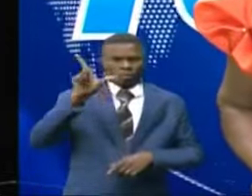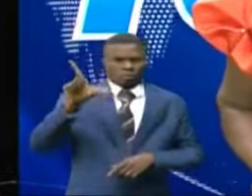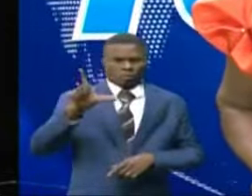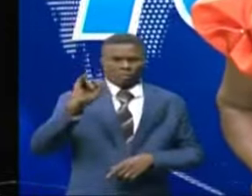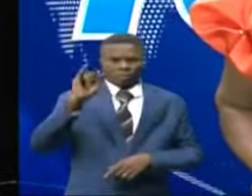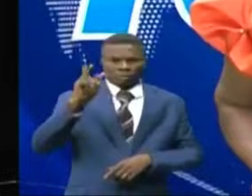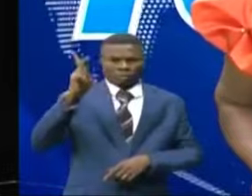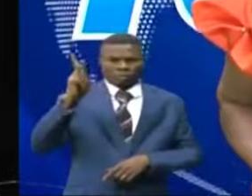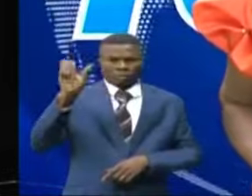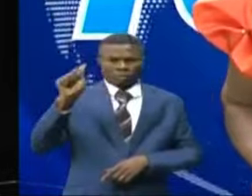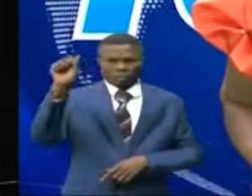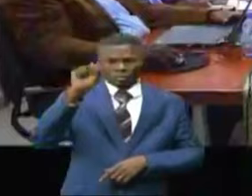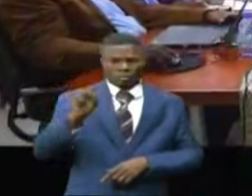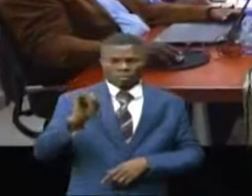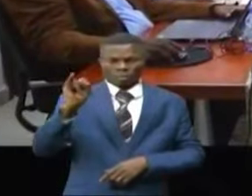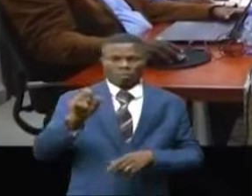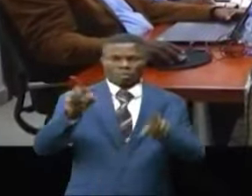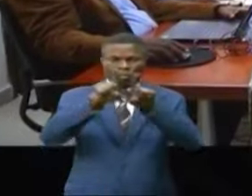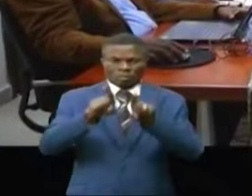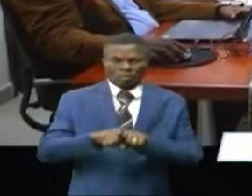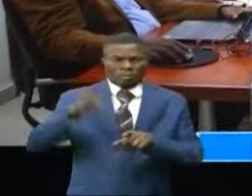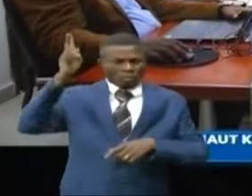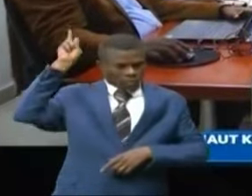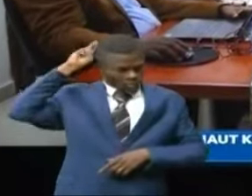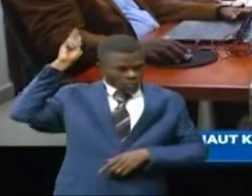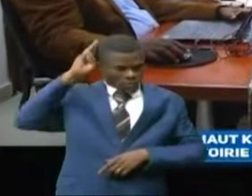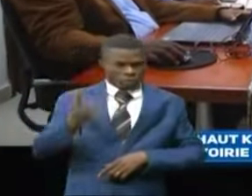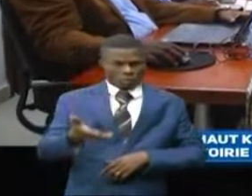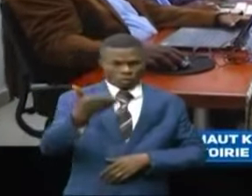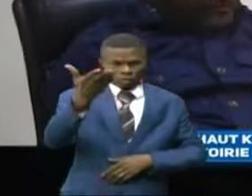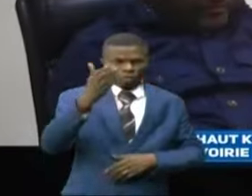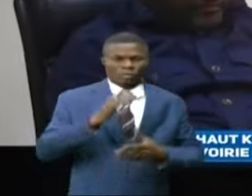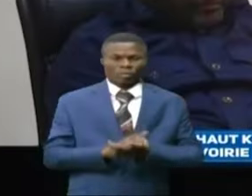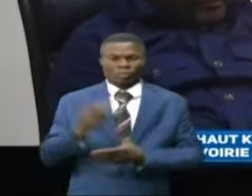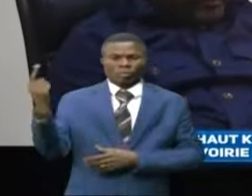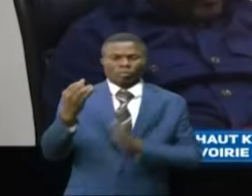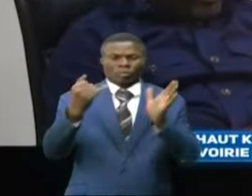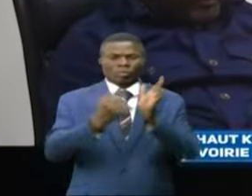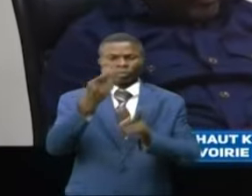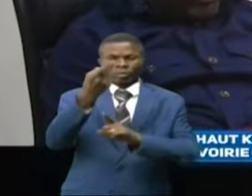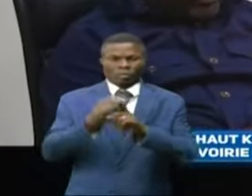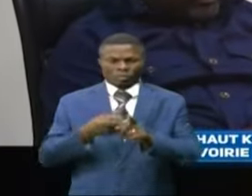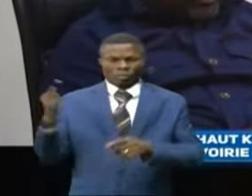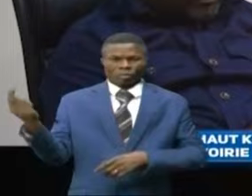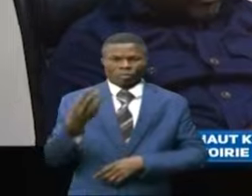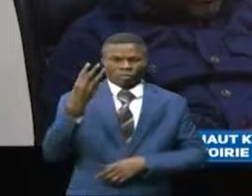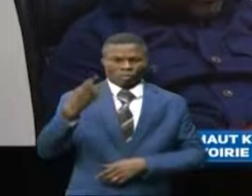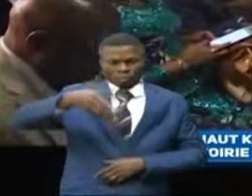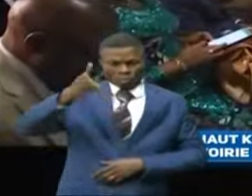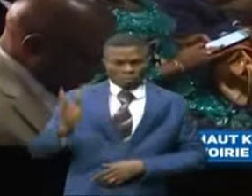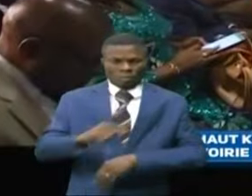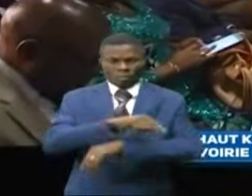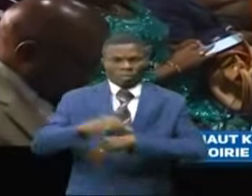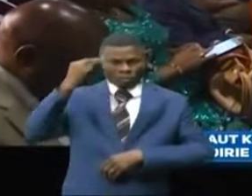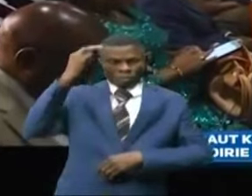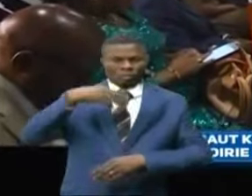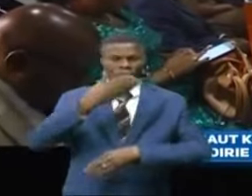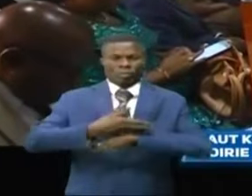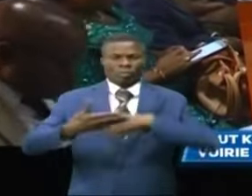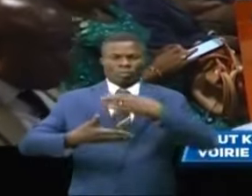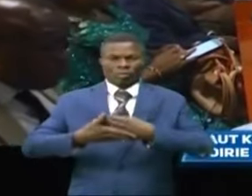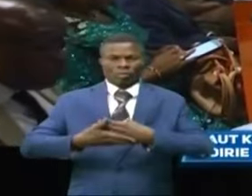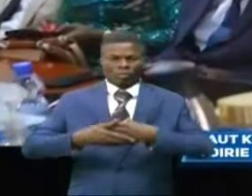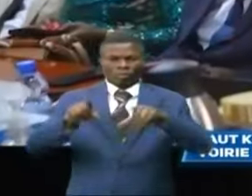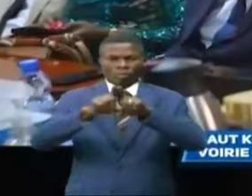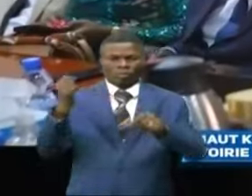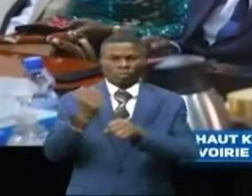Lubumbashi-Likasi-Kolwezi. Images et commentaires. Deux jours durant, soit du 25 au 26 octobre 2023, les experts du ministère des Infrastructures